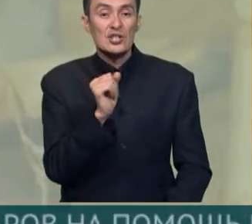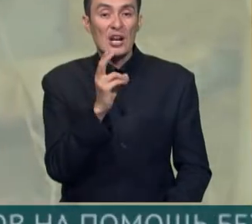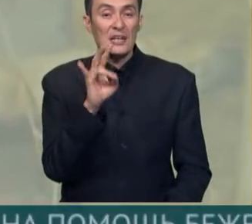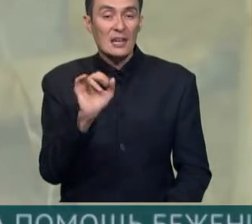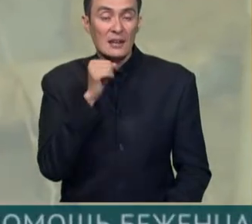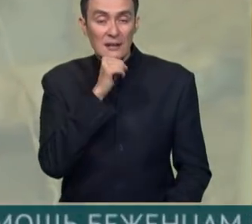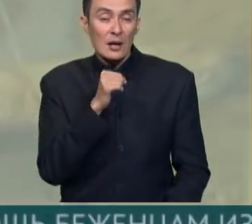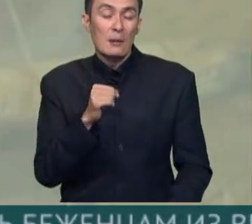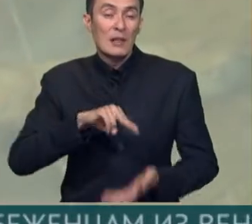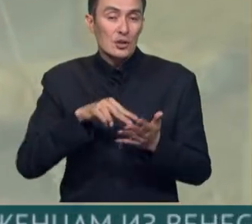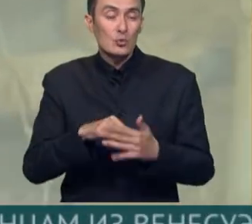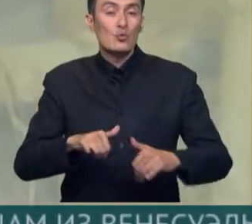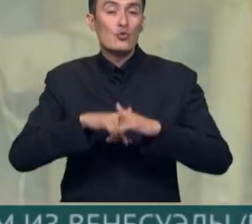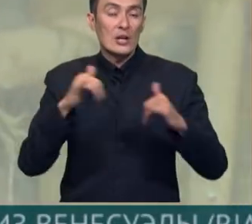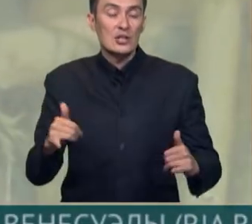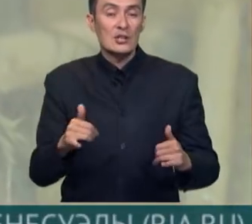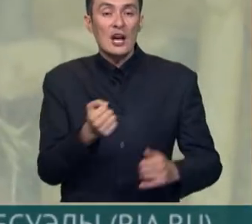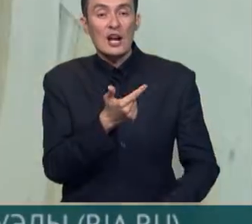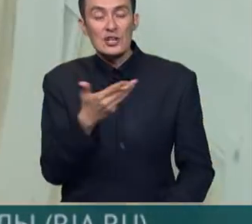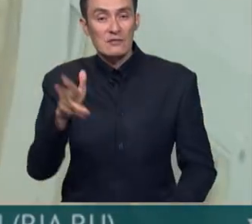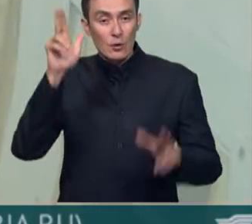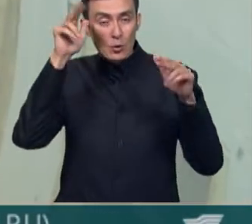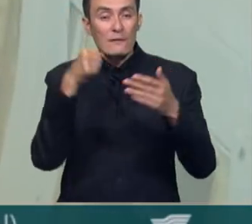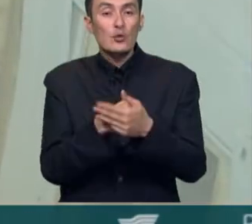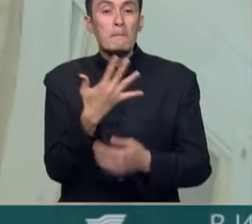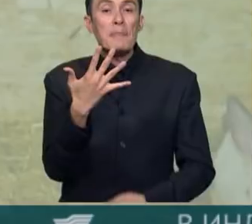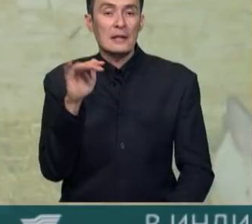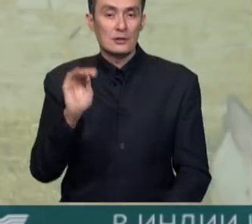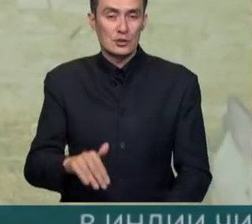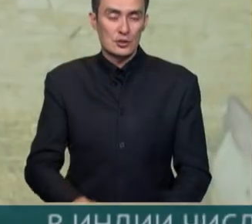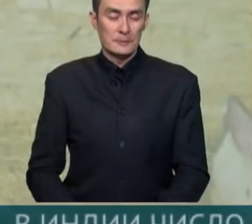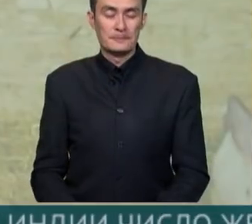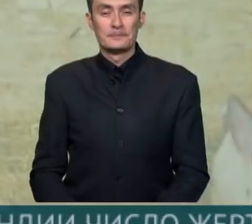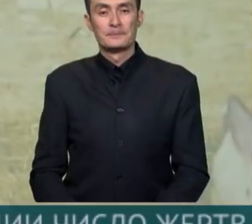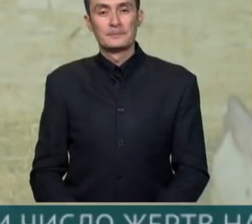Жапаралиев хочет увеличить число кроликов до 5000.